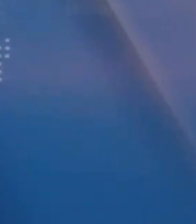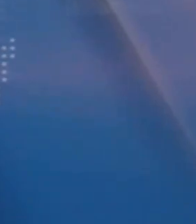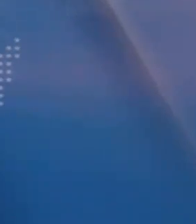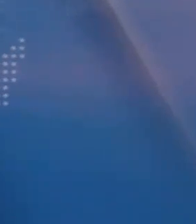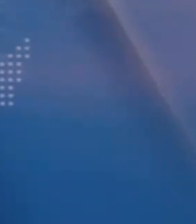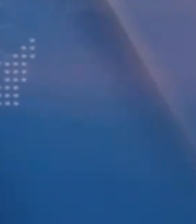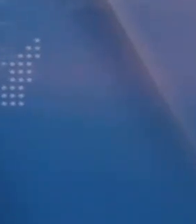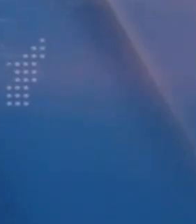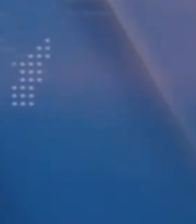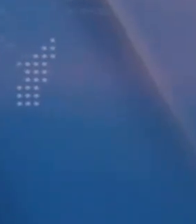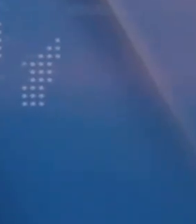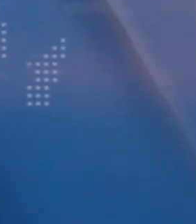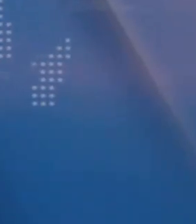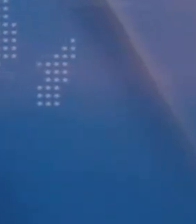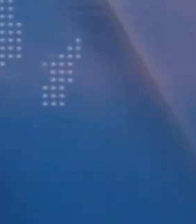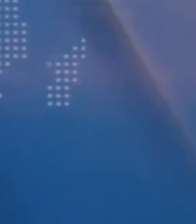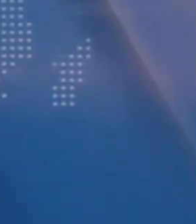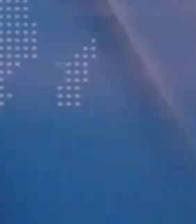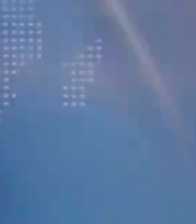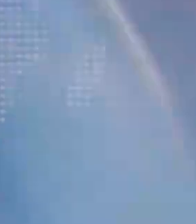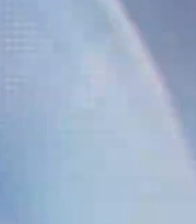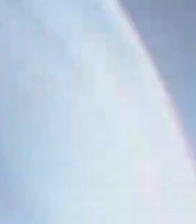이상으로 mbc 뉴스를 마치겠습니다 고맙습니다